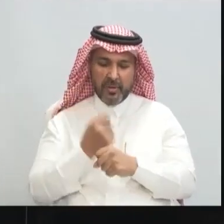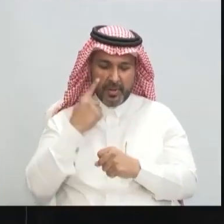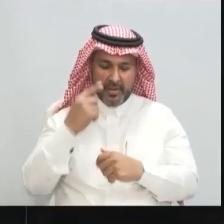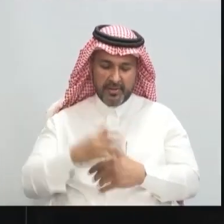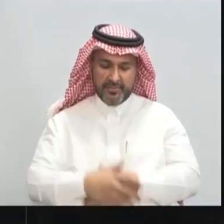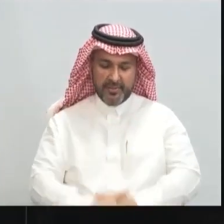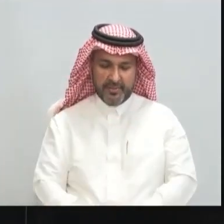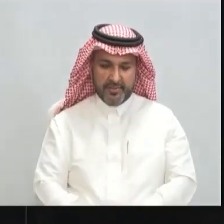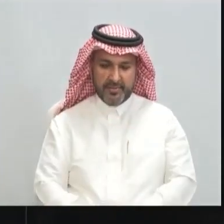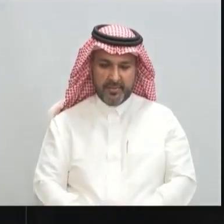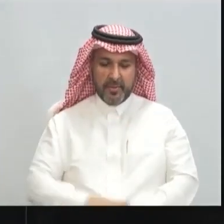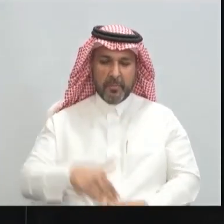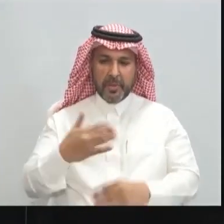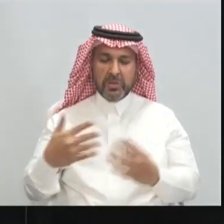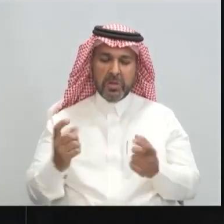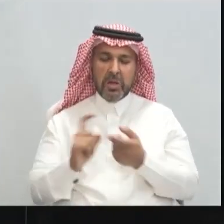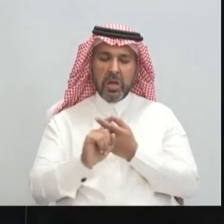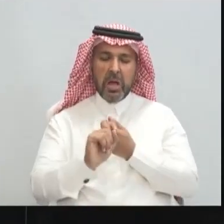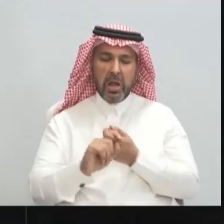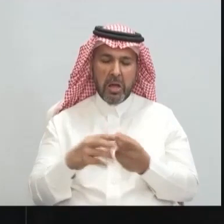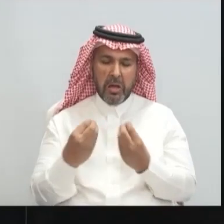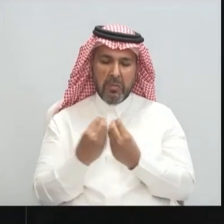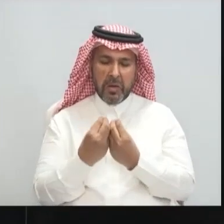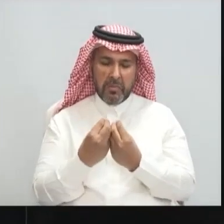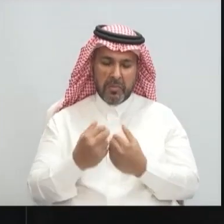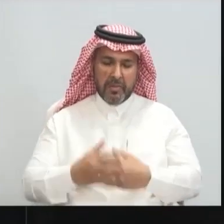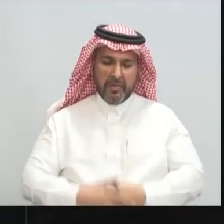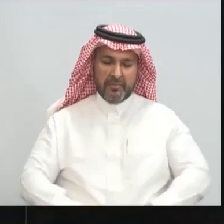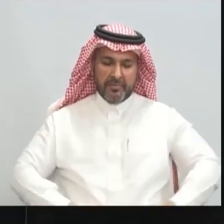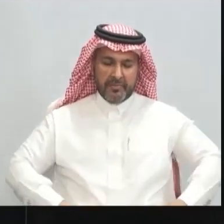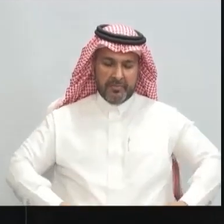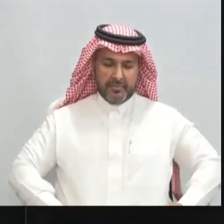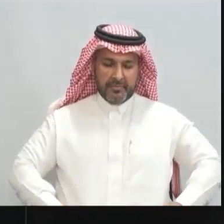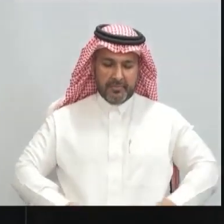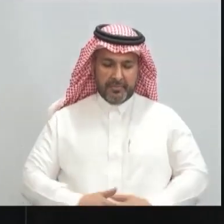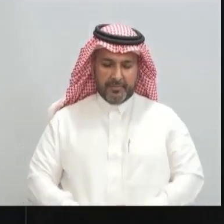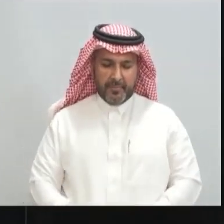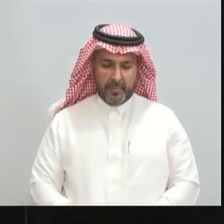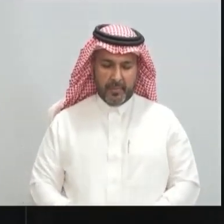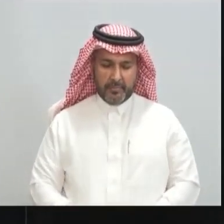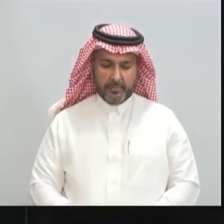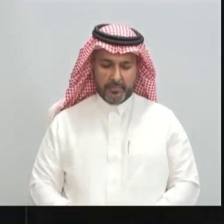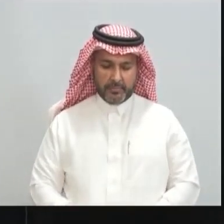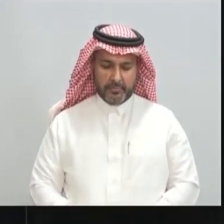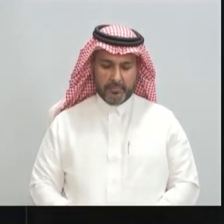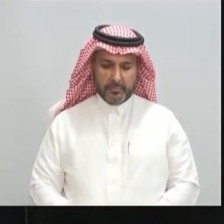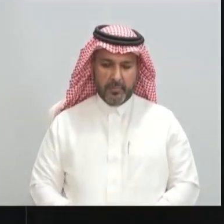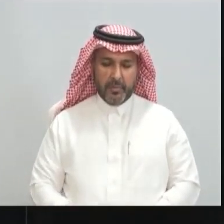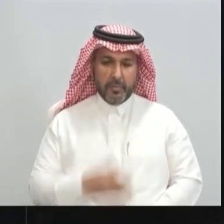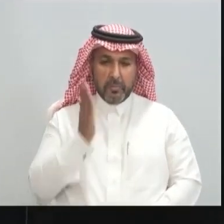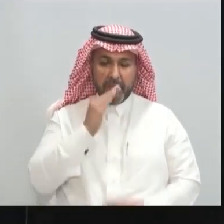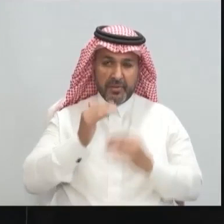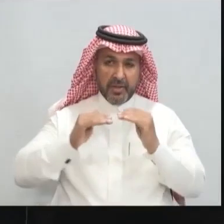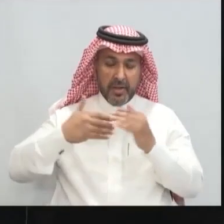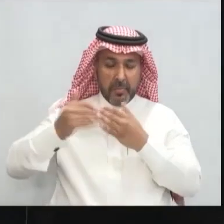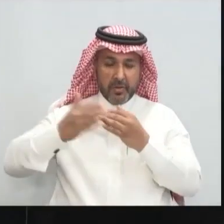ذلك اصبح هنالك علاقه شخصيه او اجتماعيه فيما بينكم بالرغم ان لا يوجد تواصل تنظيمي او هنالك تسلسل هرمي